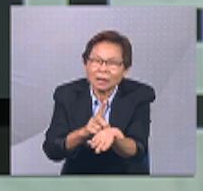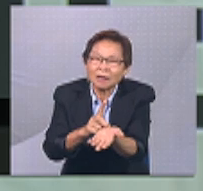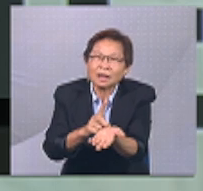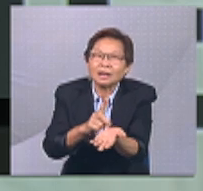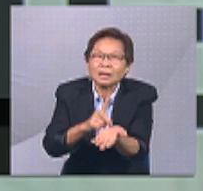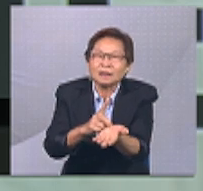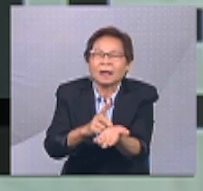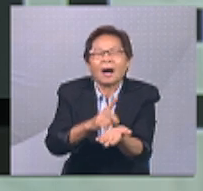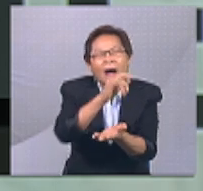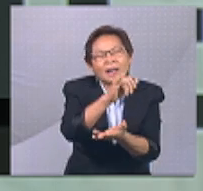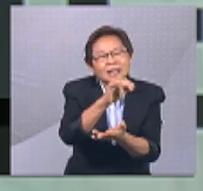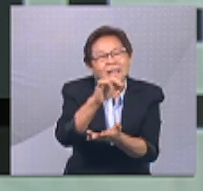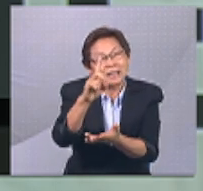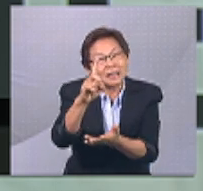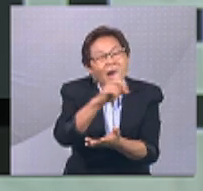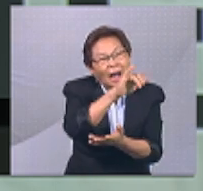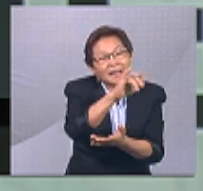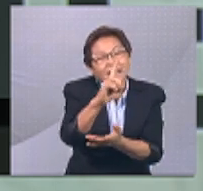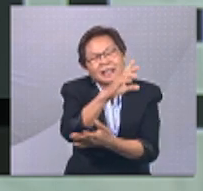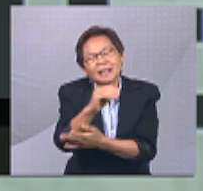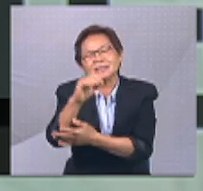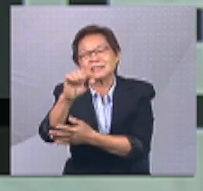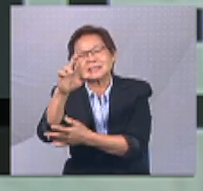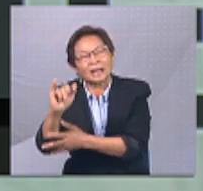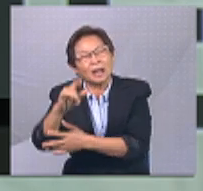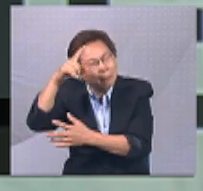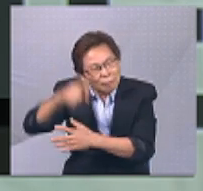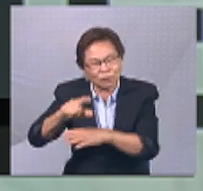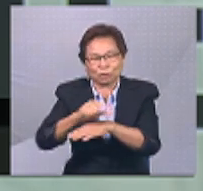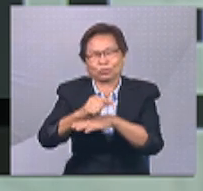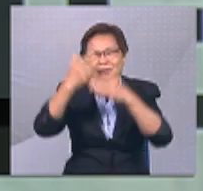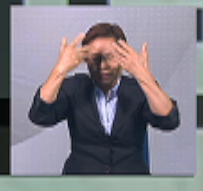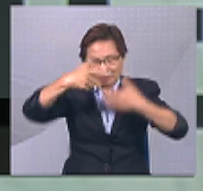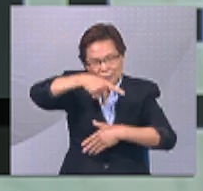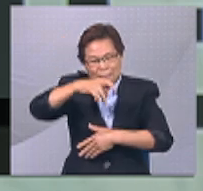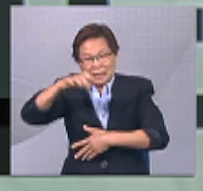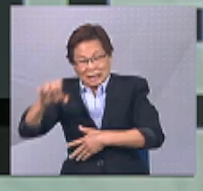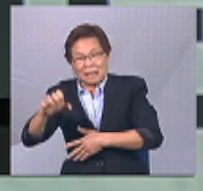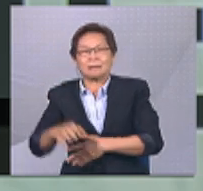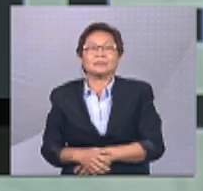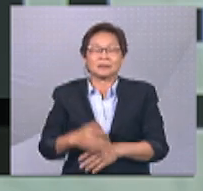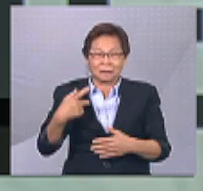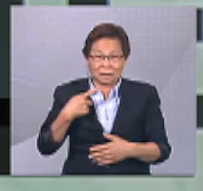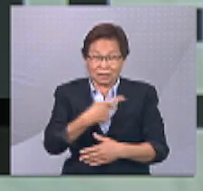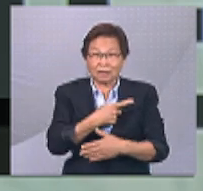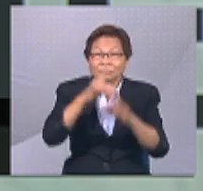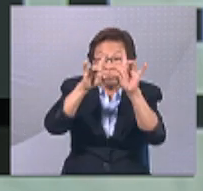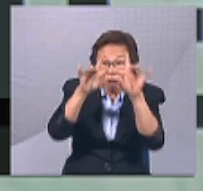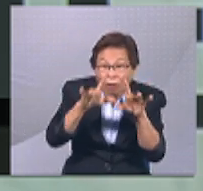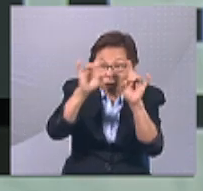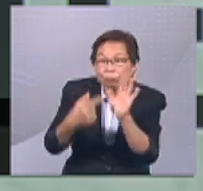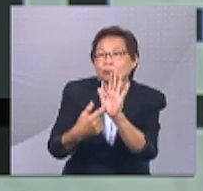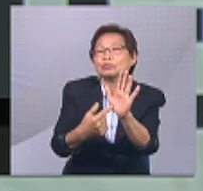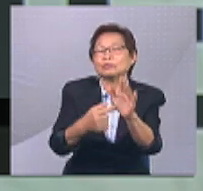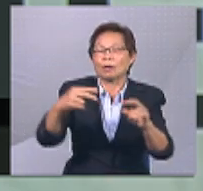Sari. Jadi kita lihat ada pertambahan kes sekarang ni, virus ini ada dalam komuniti dan saringan kita pun menunjukkan